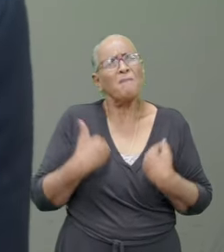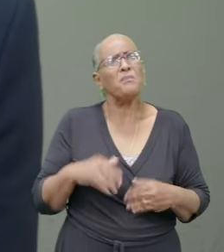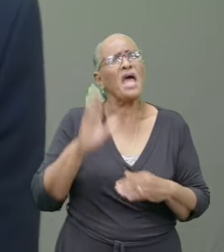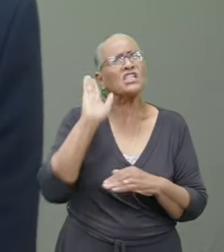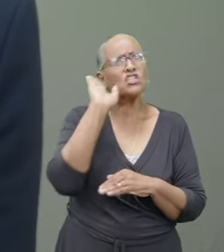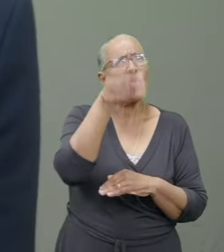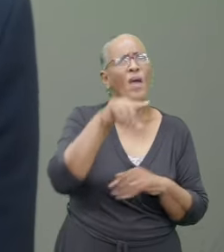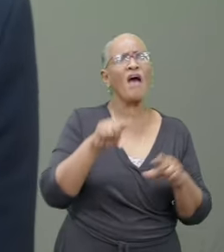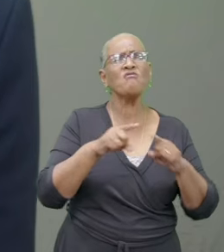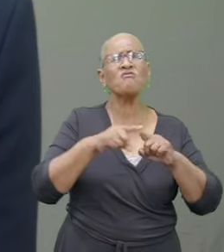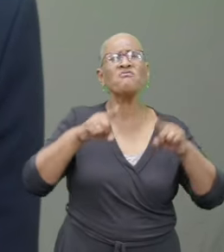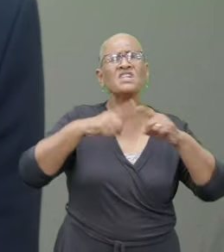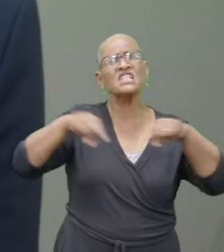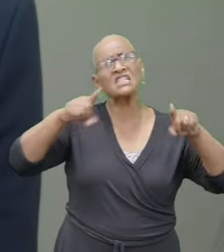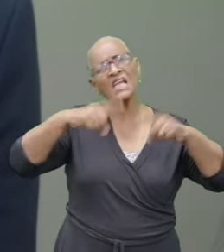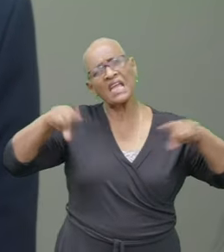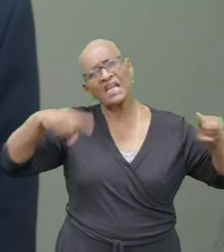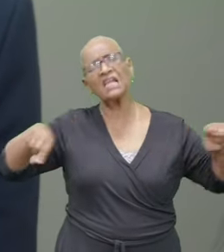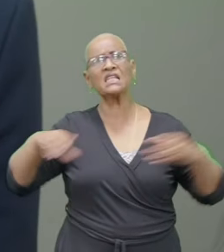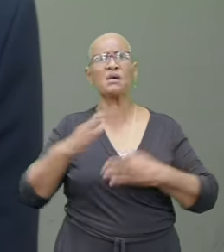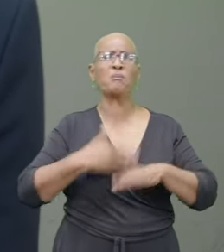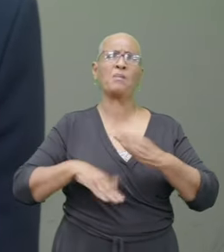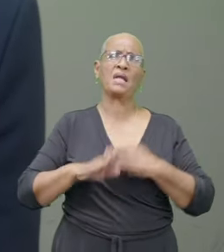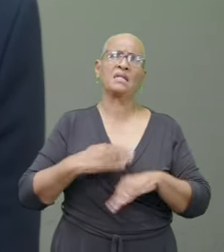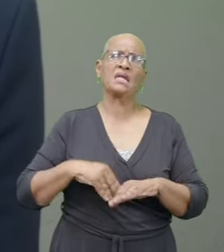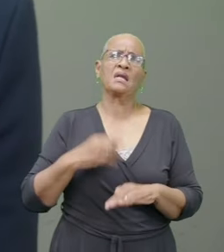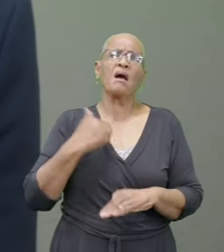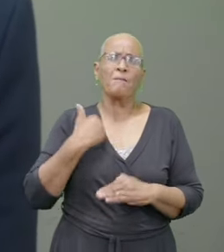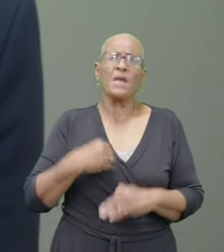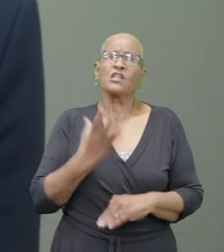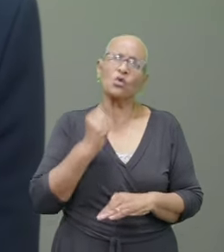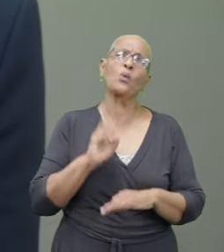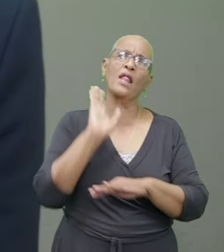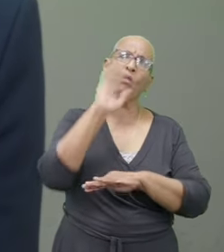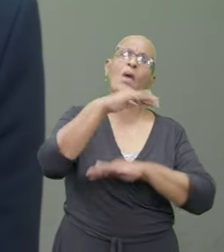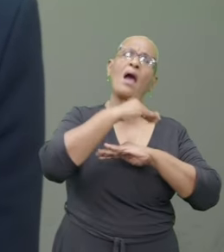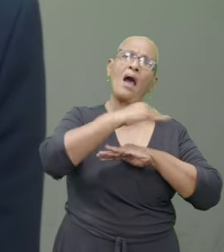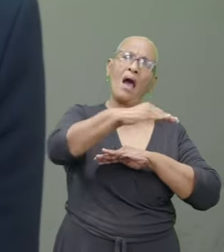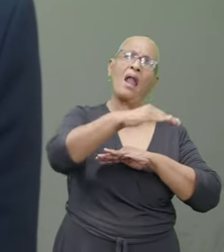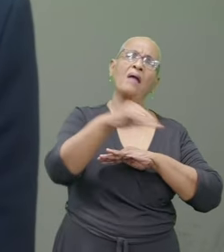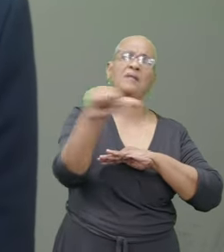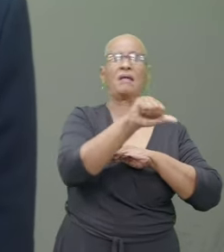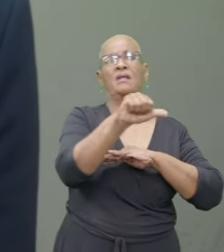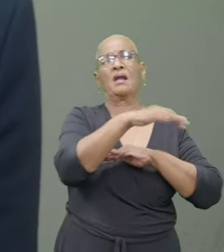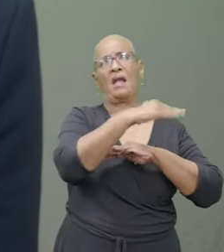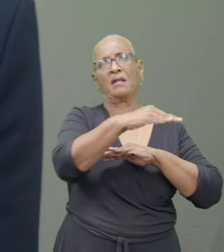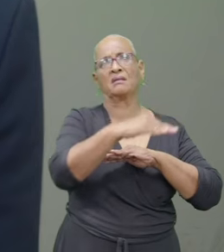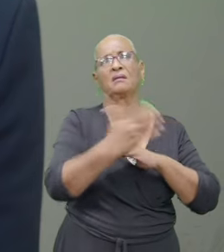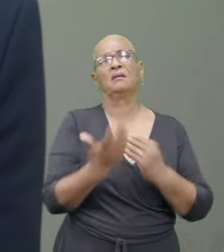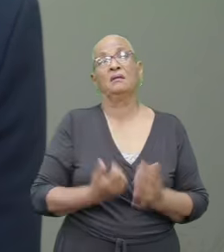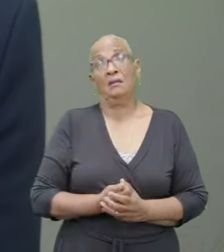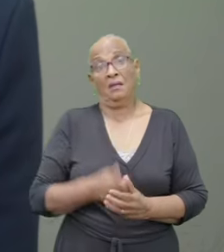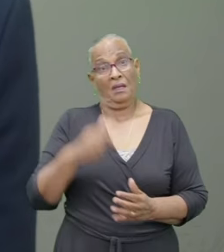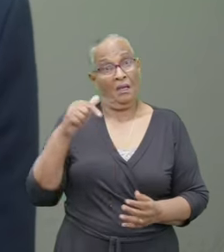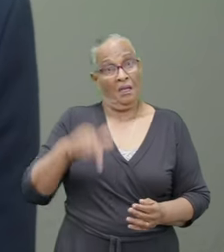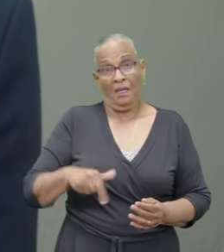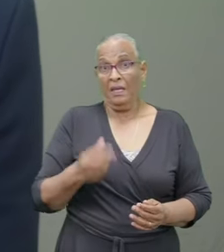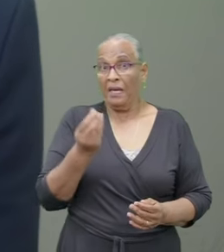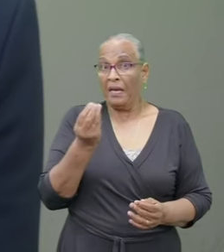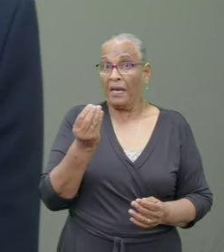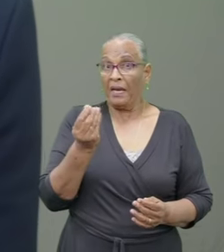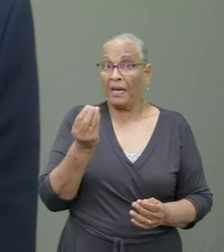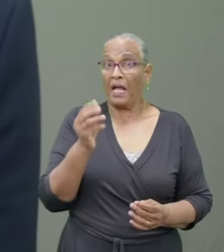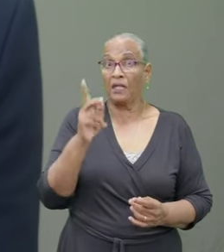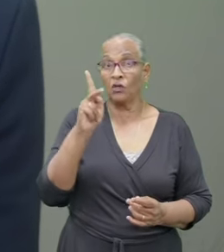heeft ook maatregelen afgekondigd van minimumuurloon, van belastingvrije grens. Er zijn koopkrachtvoorzieningen ook toegekend.